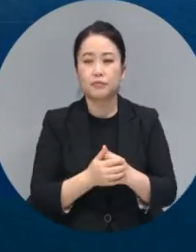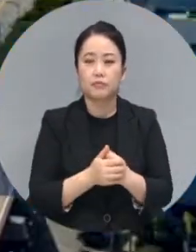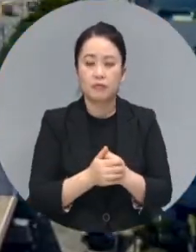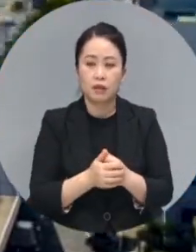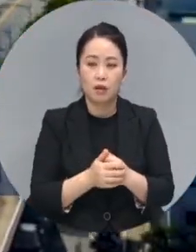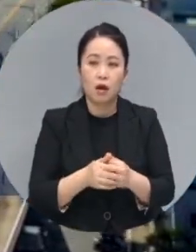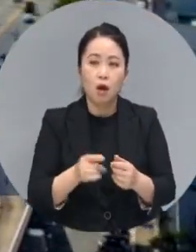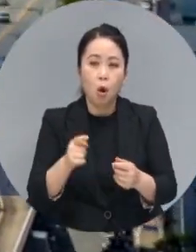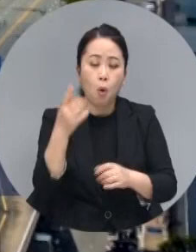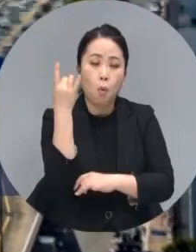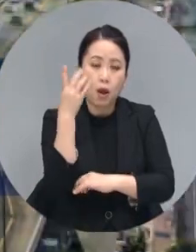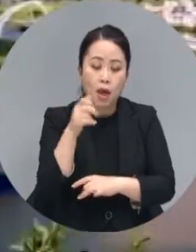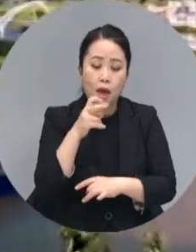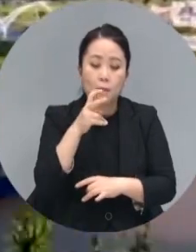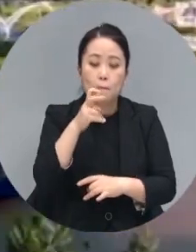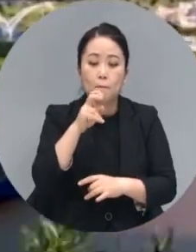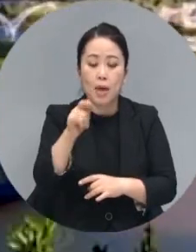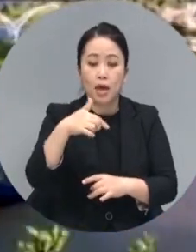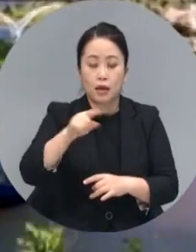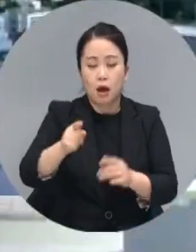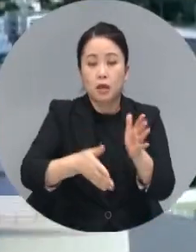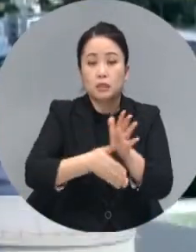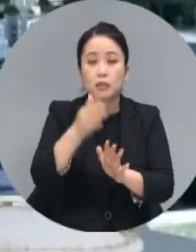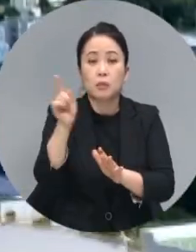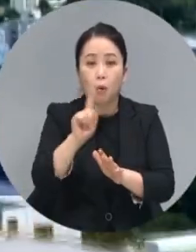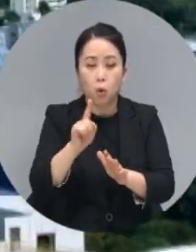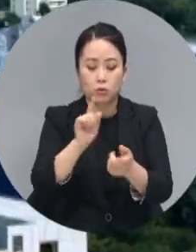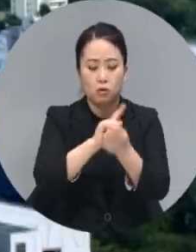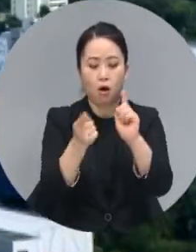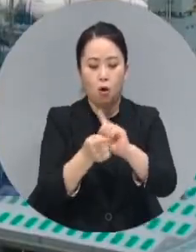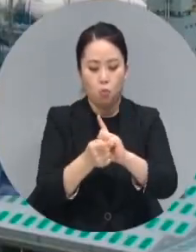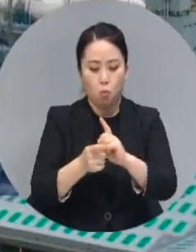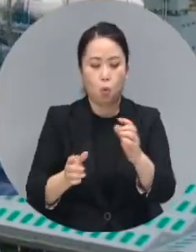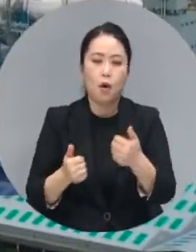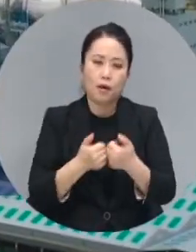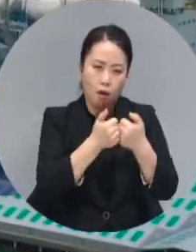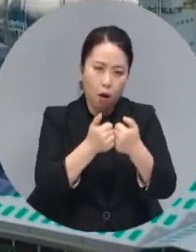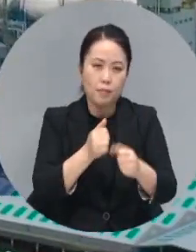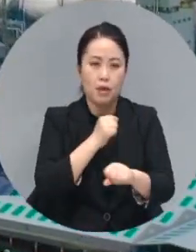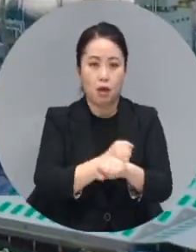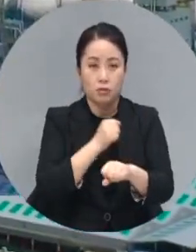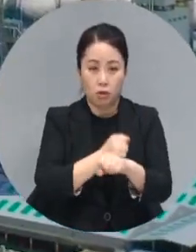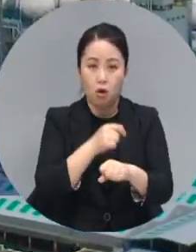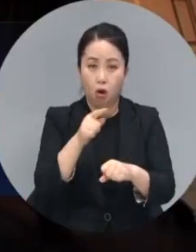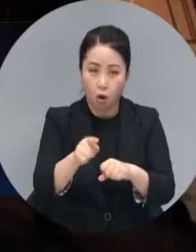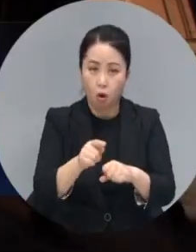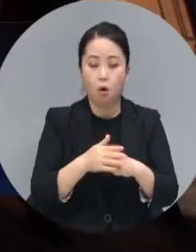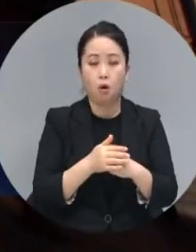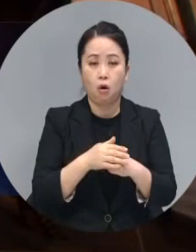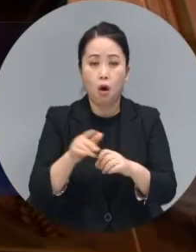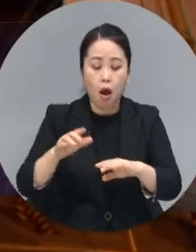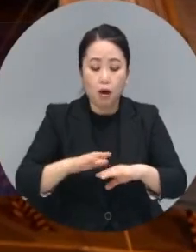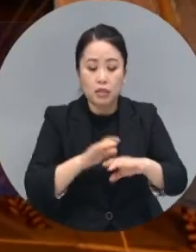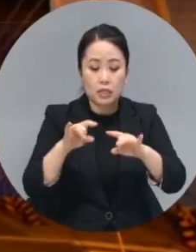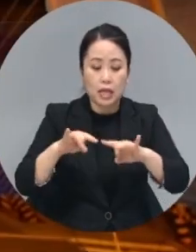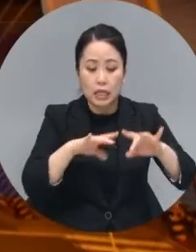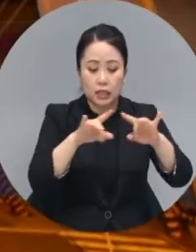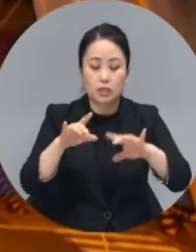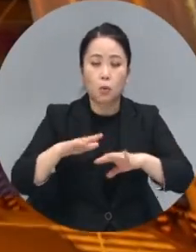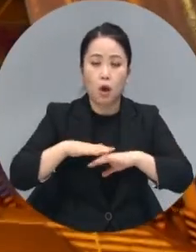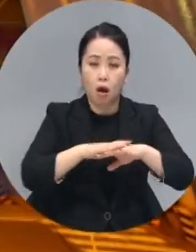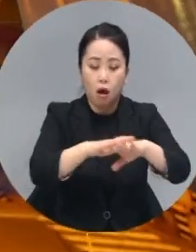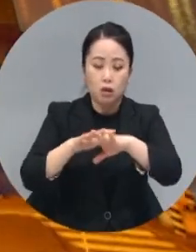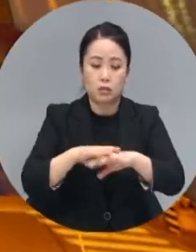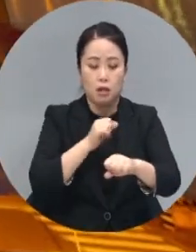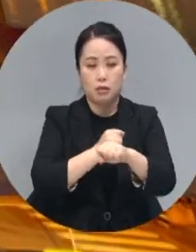좀 기능적인 보완성을 위해서 네트워크화 시킨다는 이야기거든, 저게. 통합되면 다 이게 메가인 줄 알고 있어요, 지금.